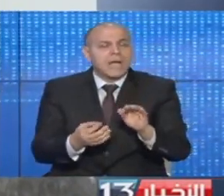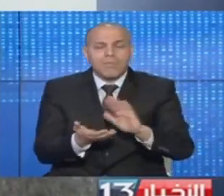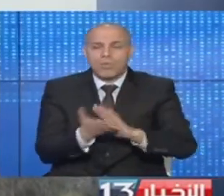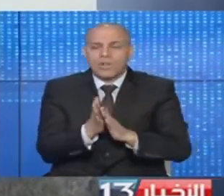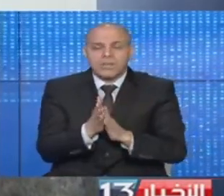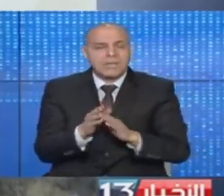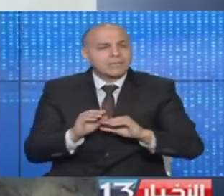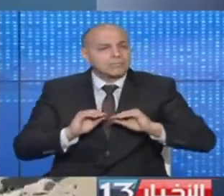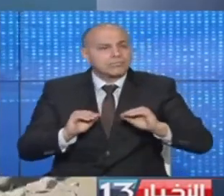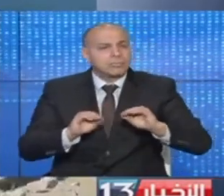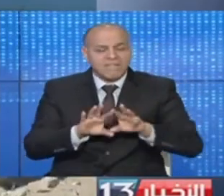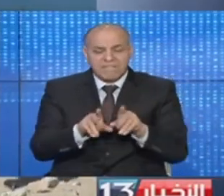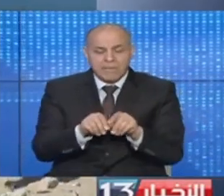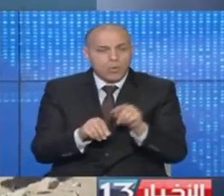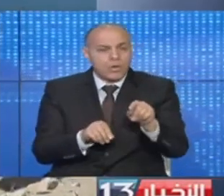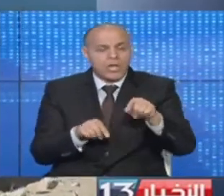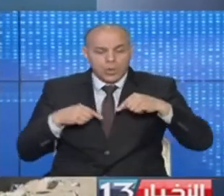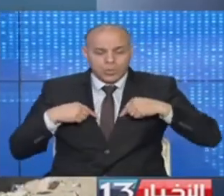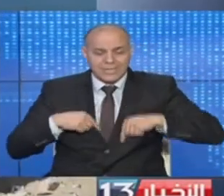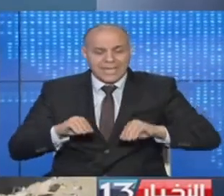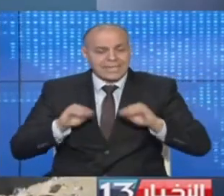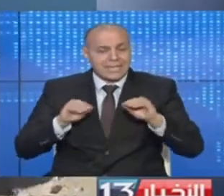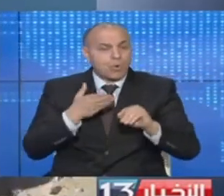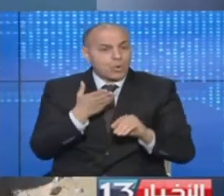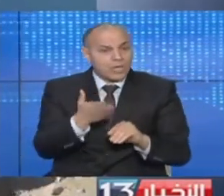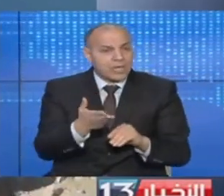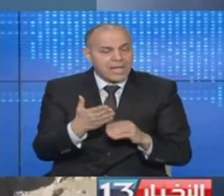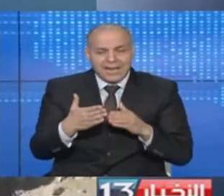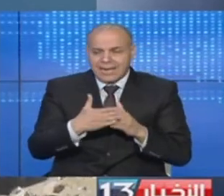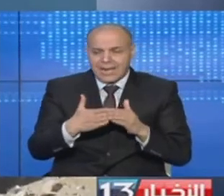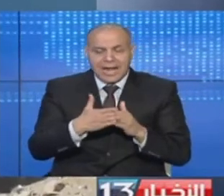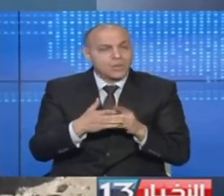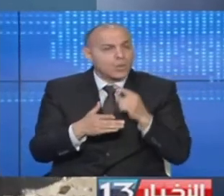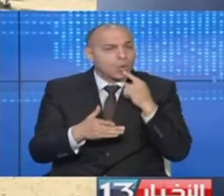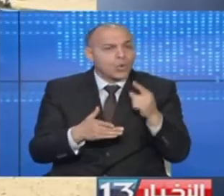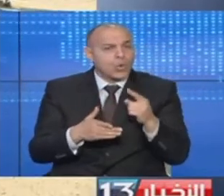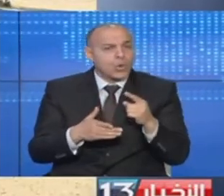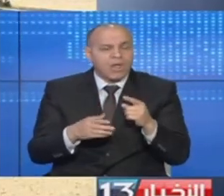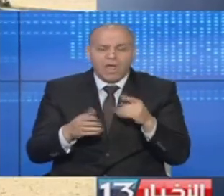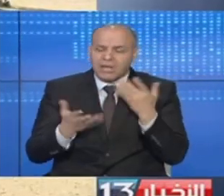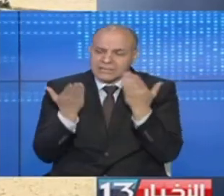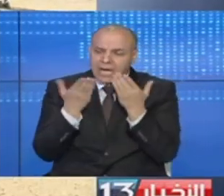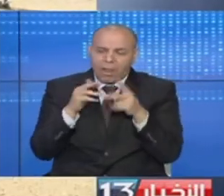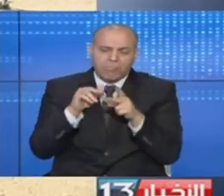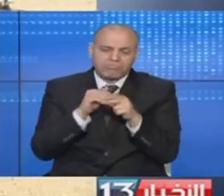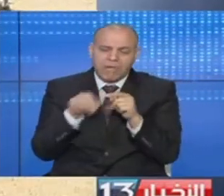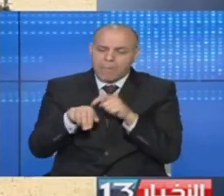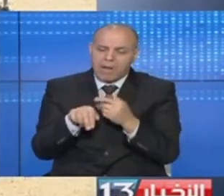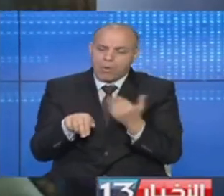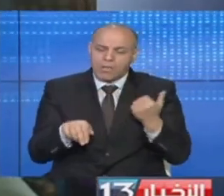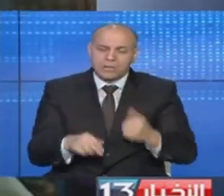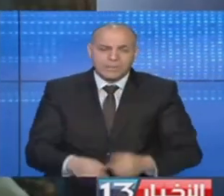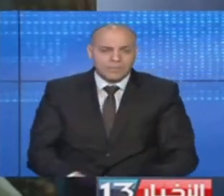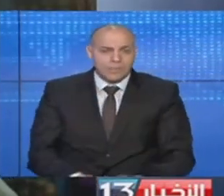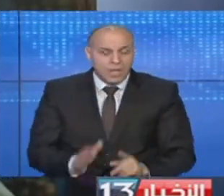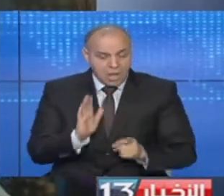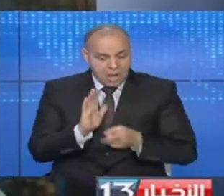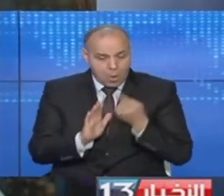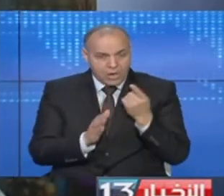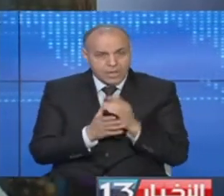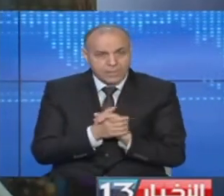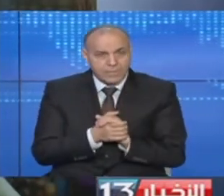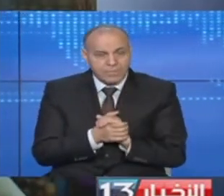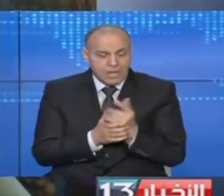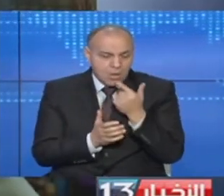التونسية للتربية والأسرة إلى وزارة التربية للحد من ظاهرة الانقطاع المبكر عن الدراسة. أولا